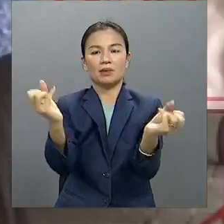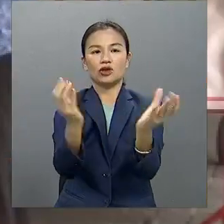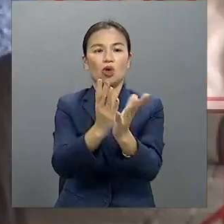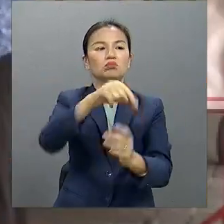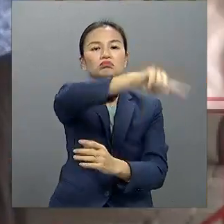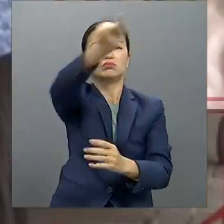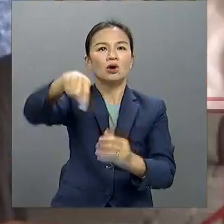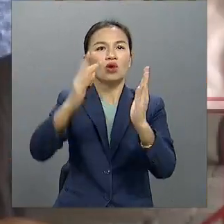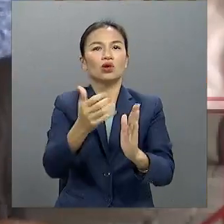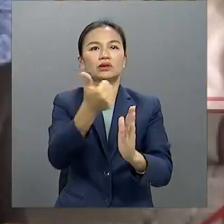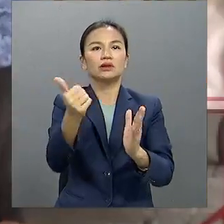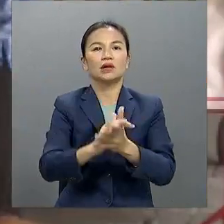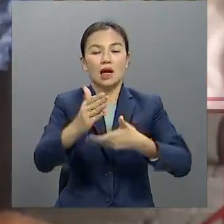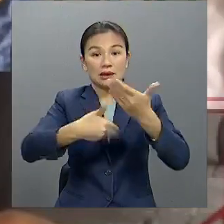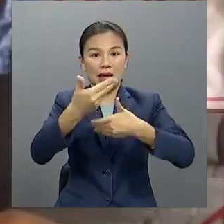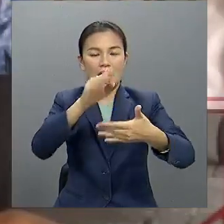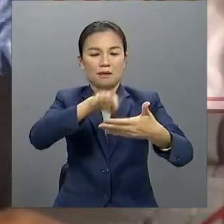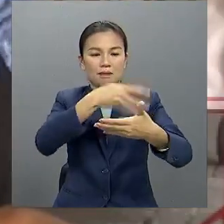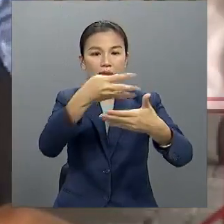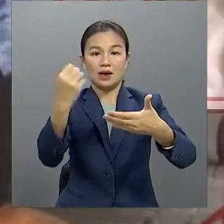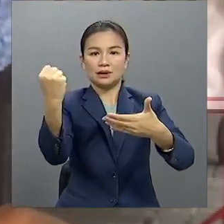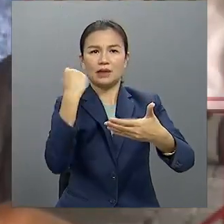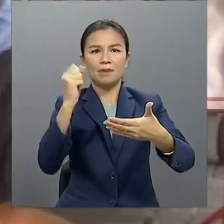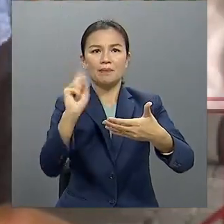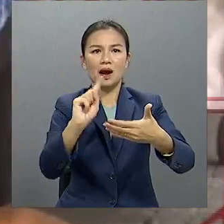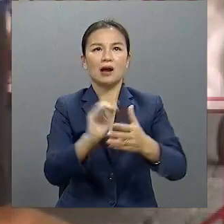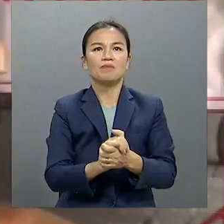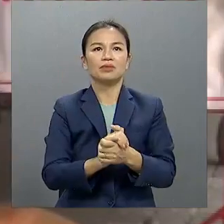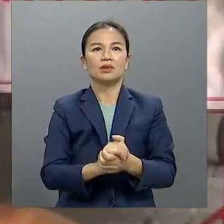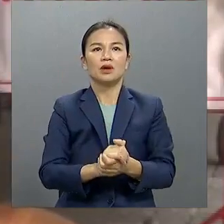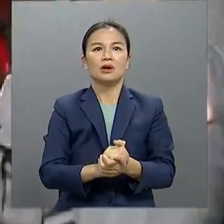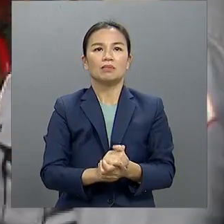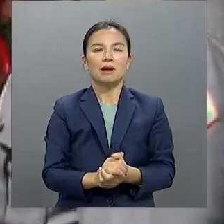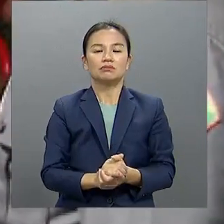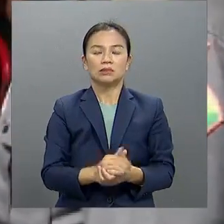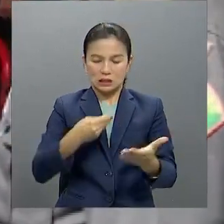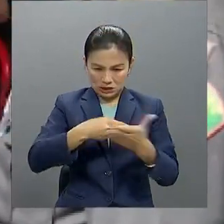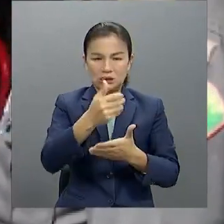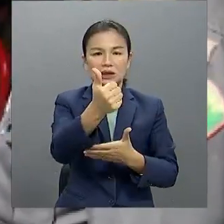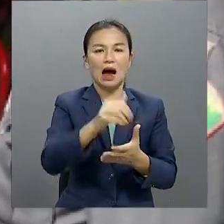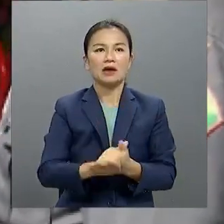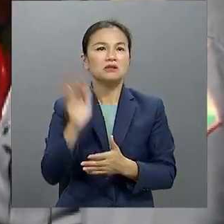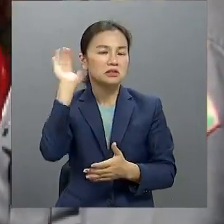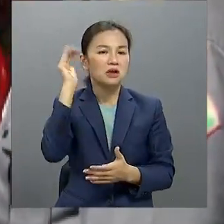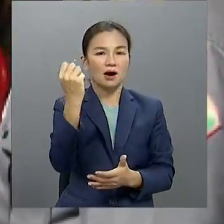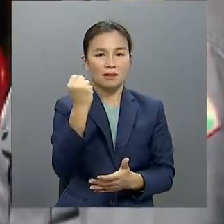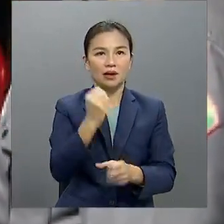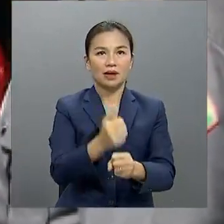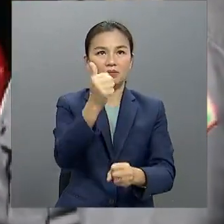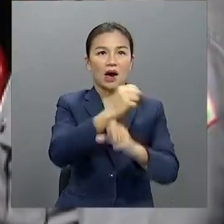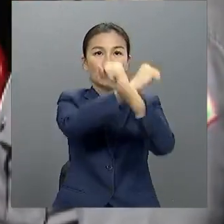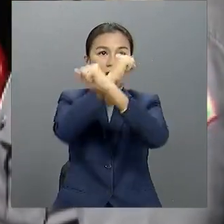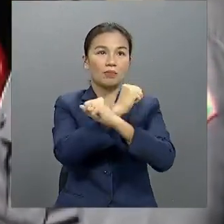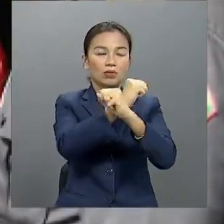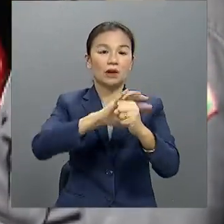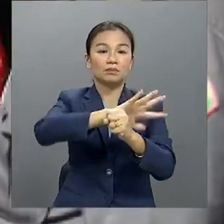ลาดเพิ่มมาตรการขึ้นไปอีกต่างหากเพราะฉะนั้นมาช็อปมามั่นใจซื้อของในตลาดได้เลยค่ะ การเฝ้าระวังป้องกันโควิด -19